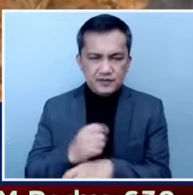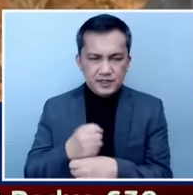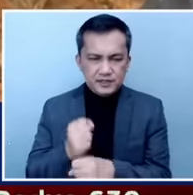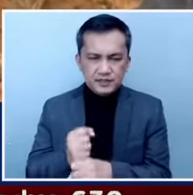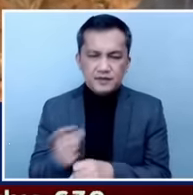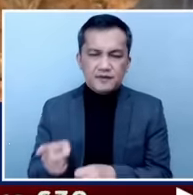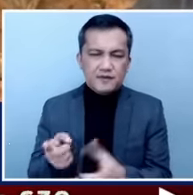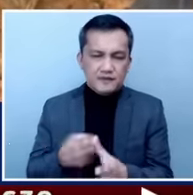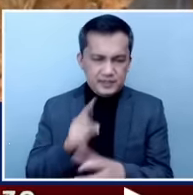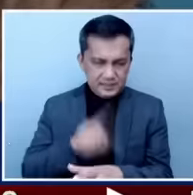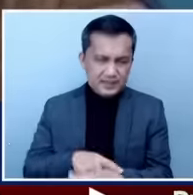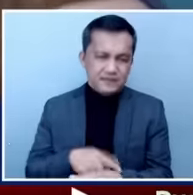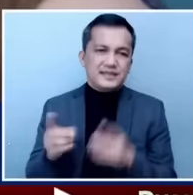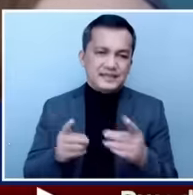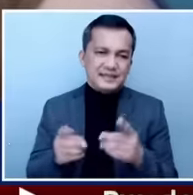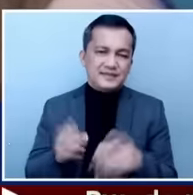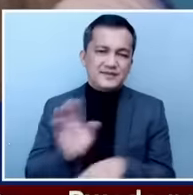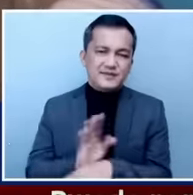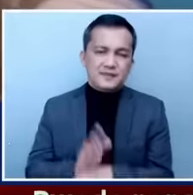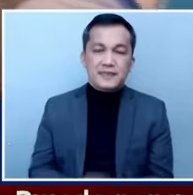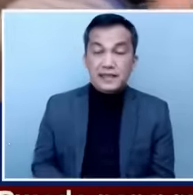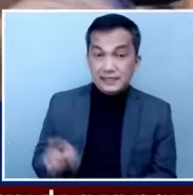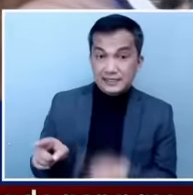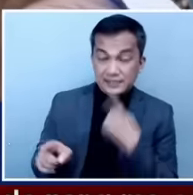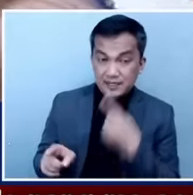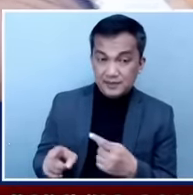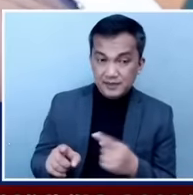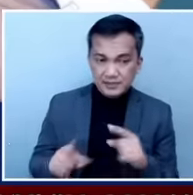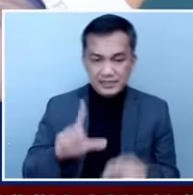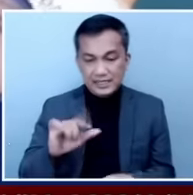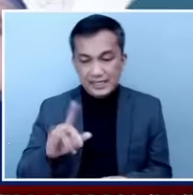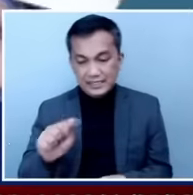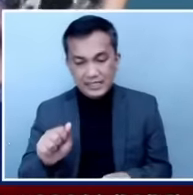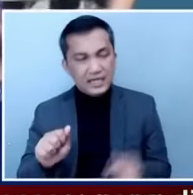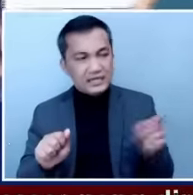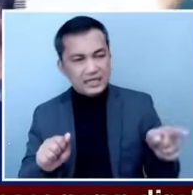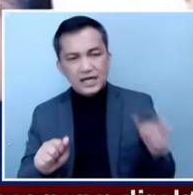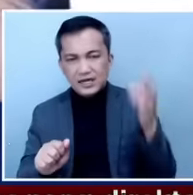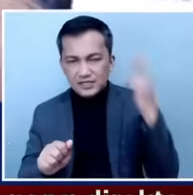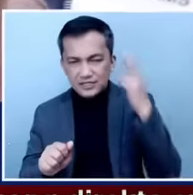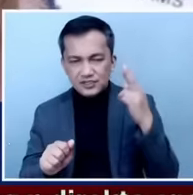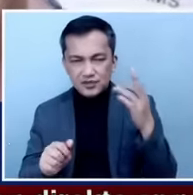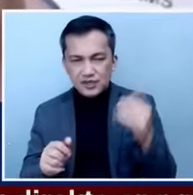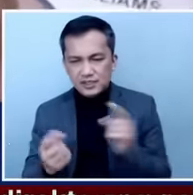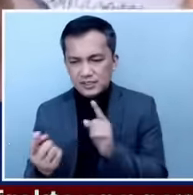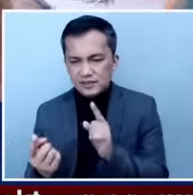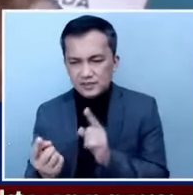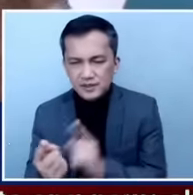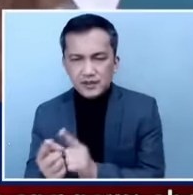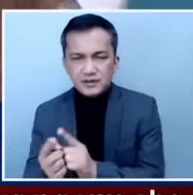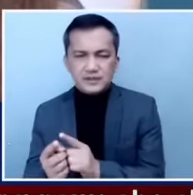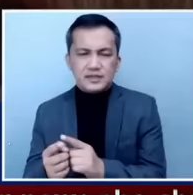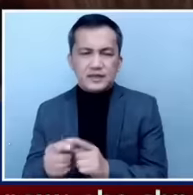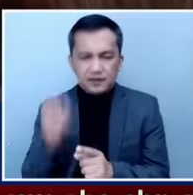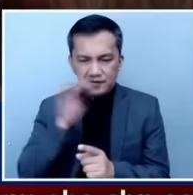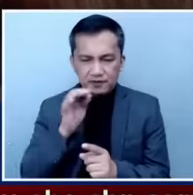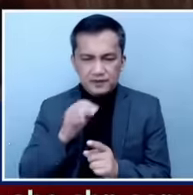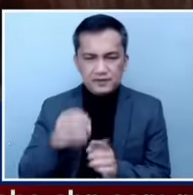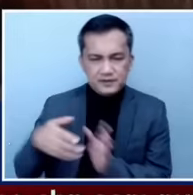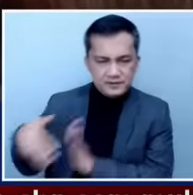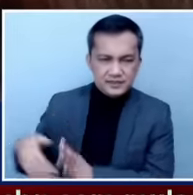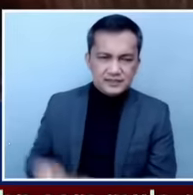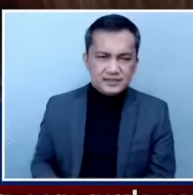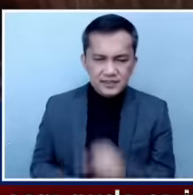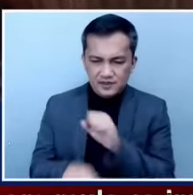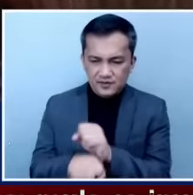na mag-direct ng pelikula. Ayon sa kanya, si Liza ang dahilan kaya mas lalo siyang napapalapit sa kanyang Filipino side. Working with